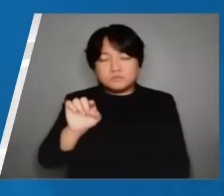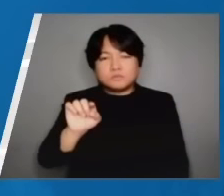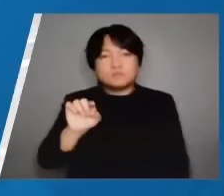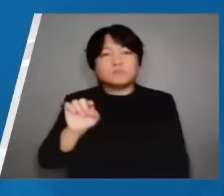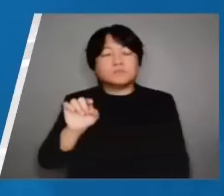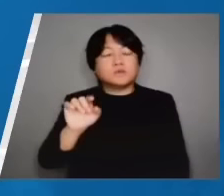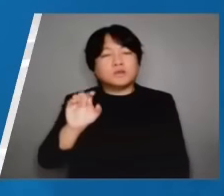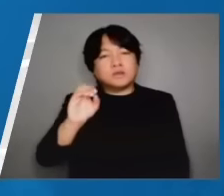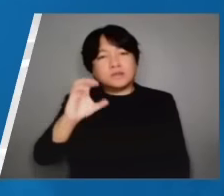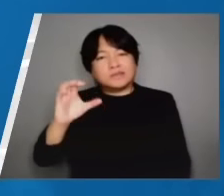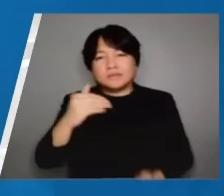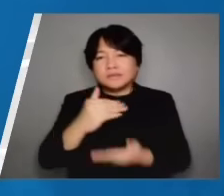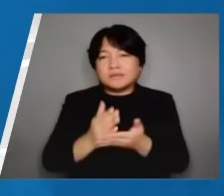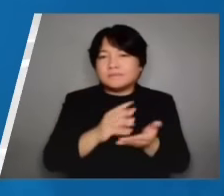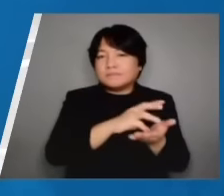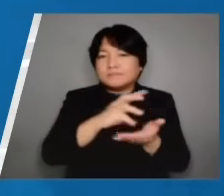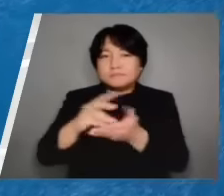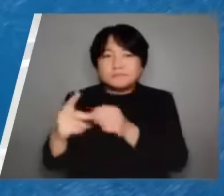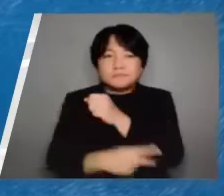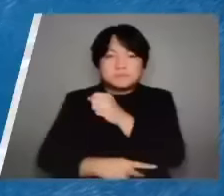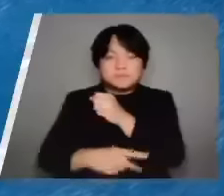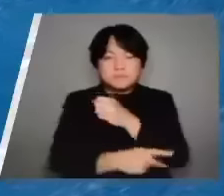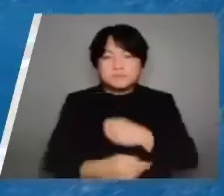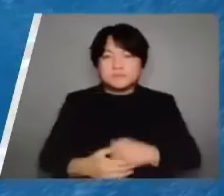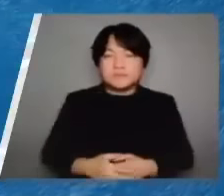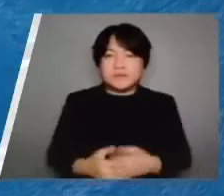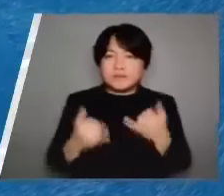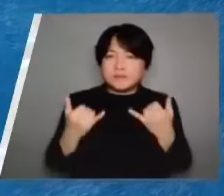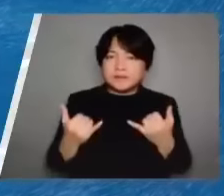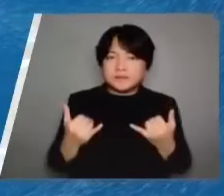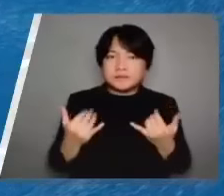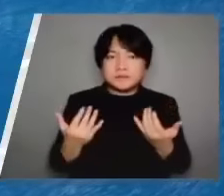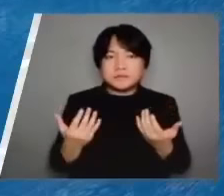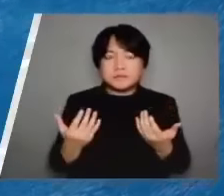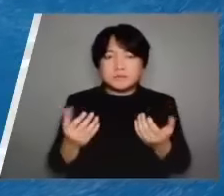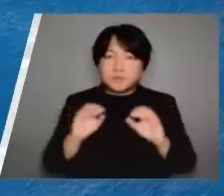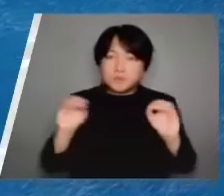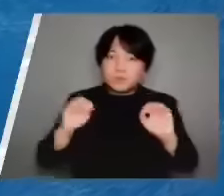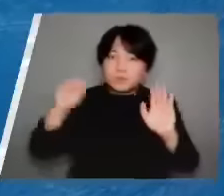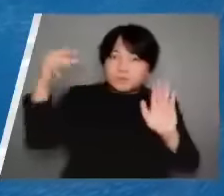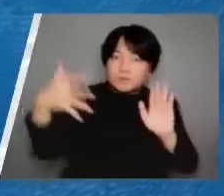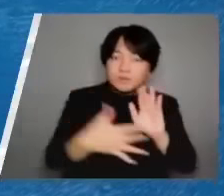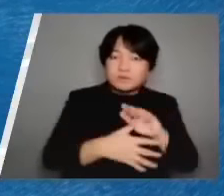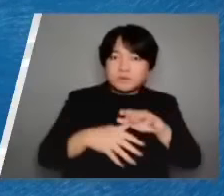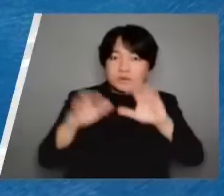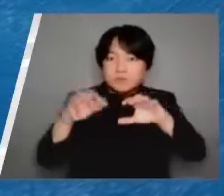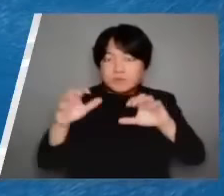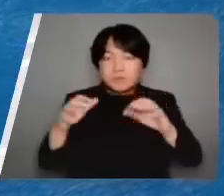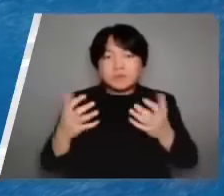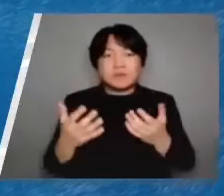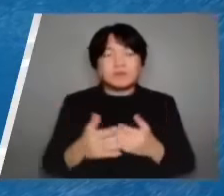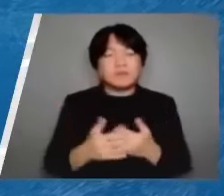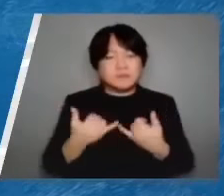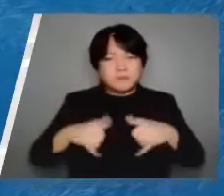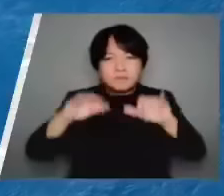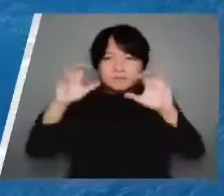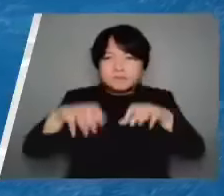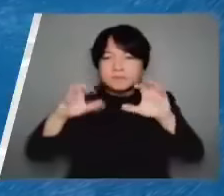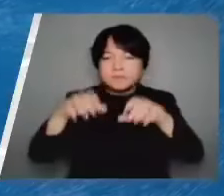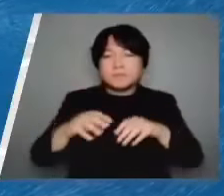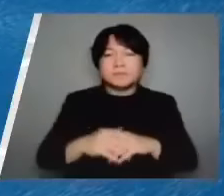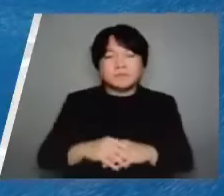probinsya pero kahit maalinsangan habang wala pang habagat muli May tansa pa rin ang ulanda sa frontal system at localized